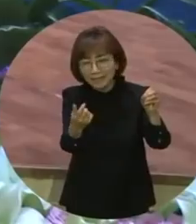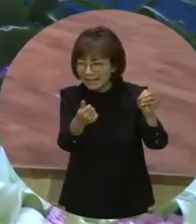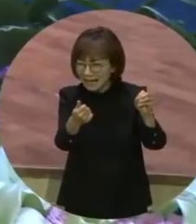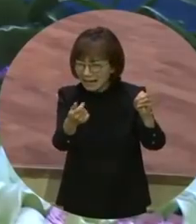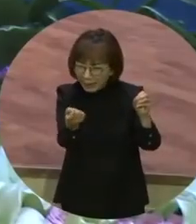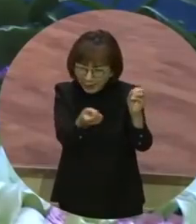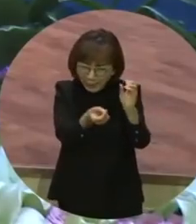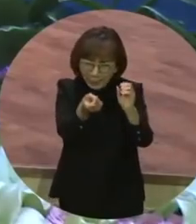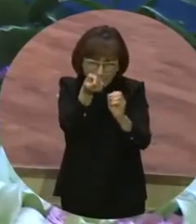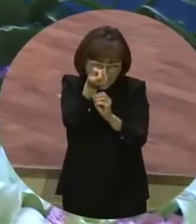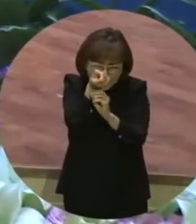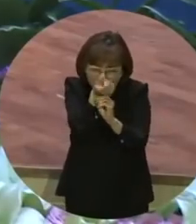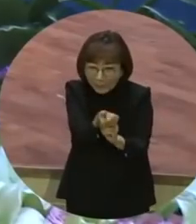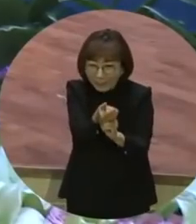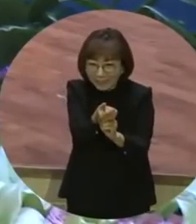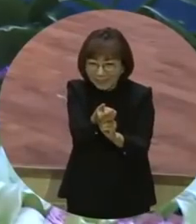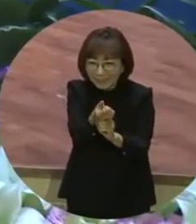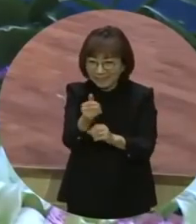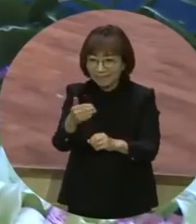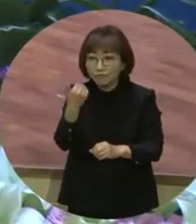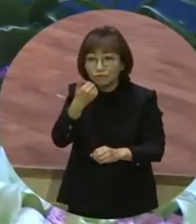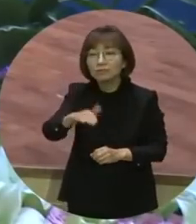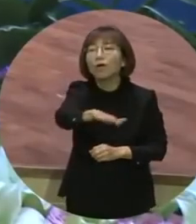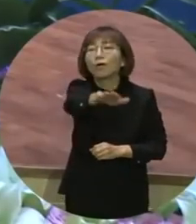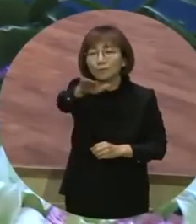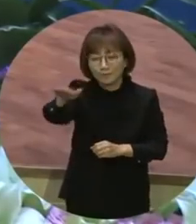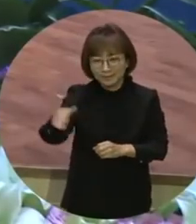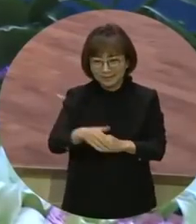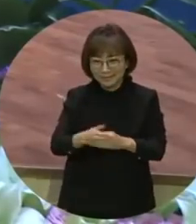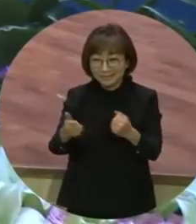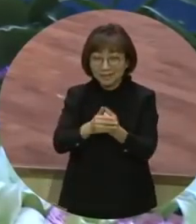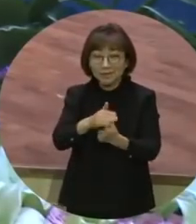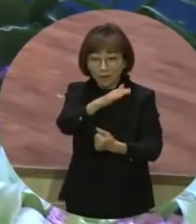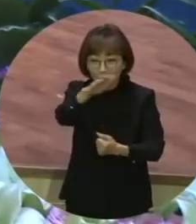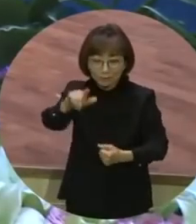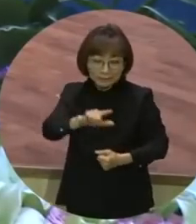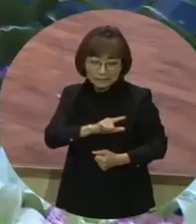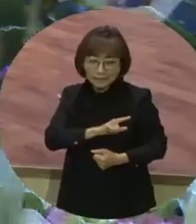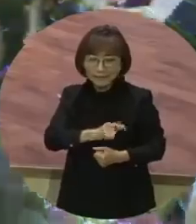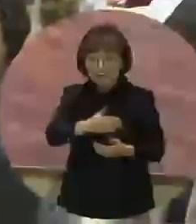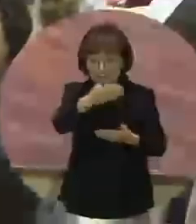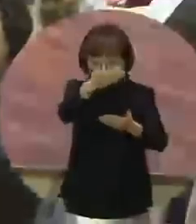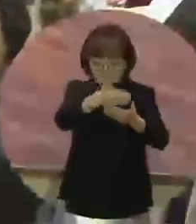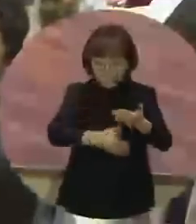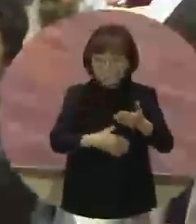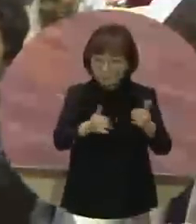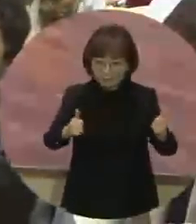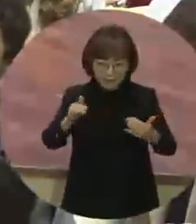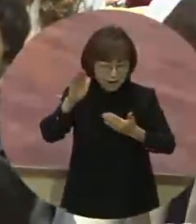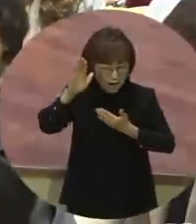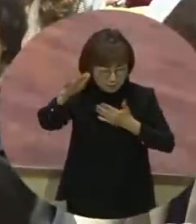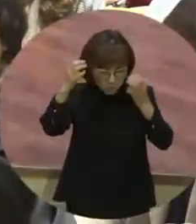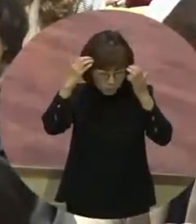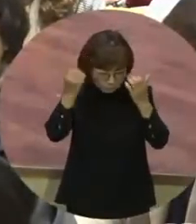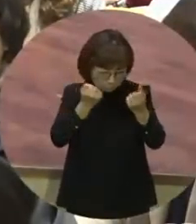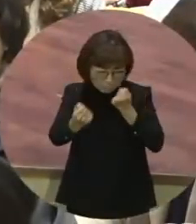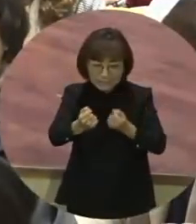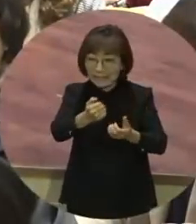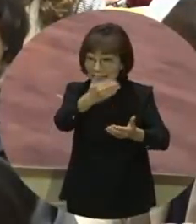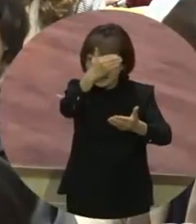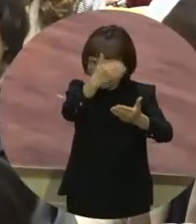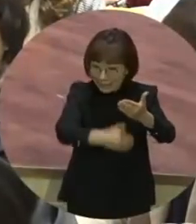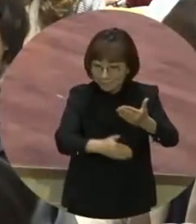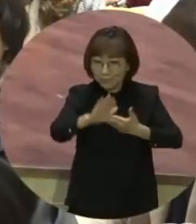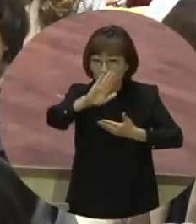여러분이 있다는 사실이에요. 그래서 여러분이 남은 자, 남을 자, 남길 자예요. 이 언약을 여러분이